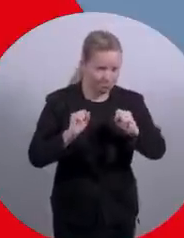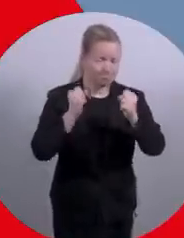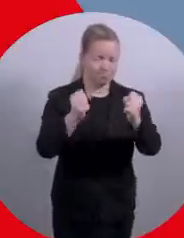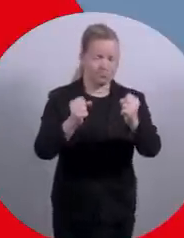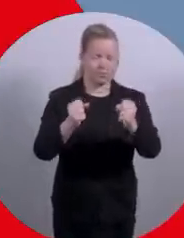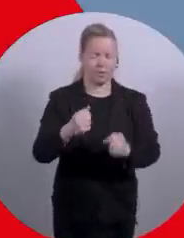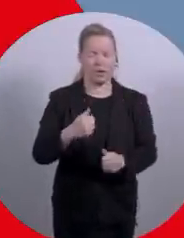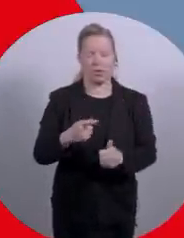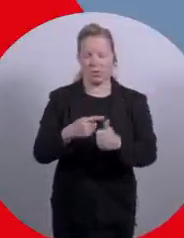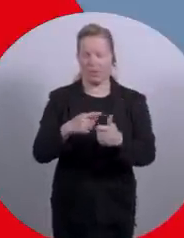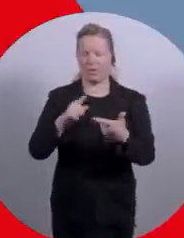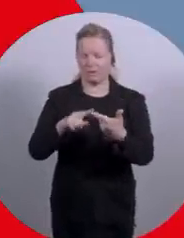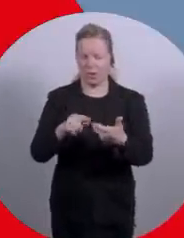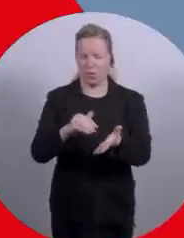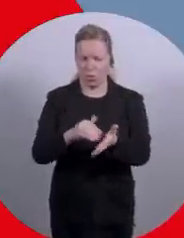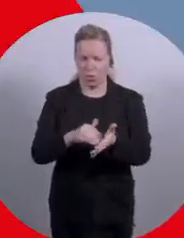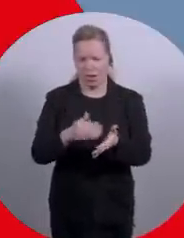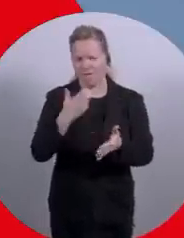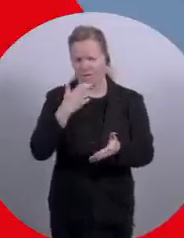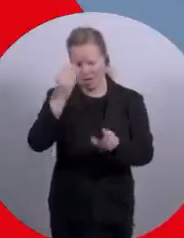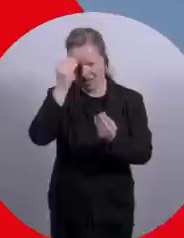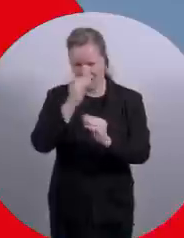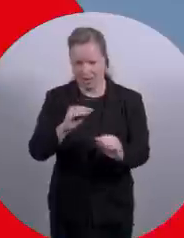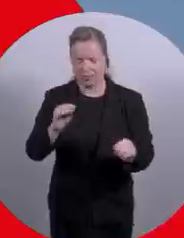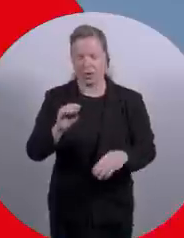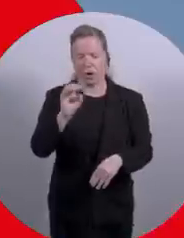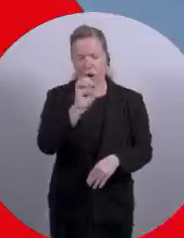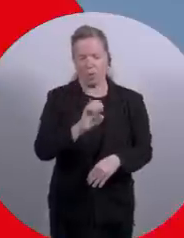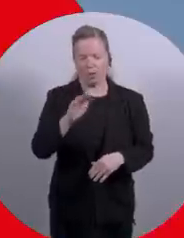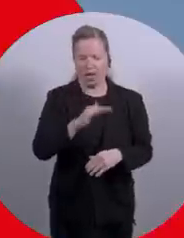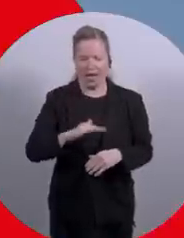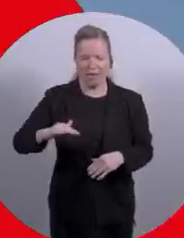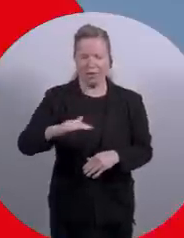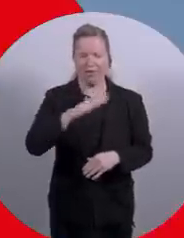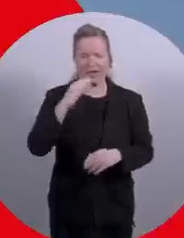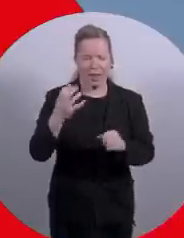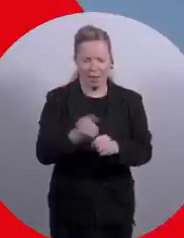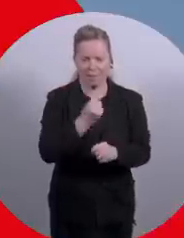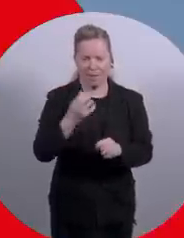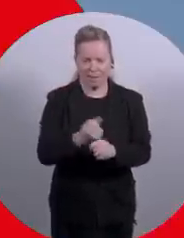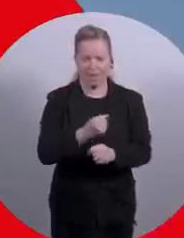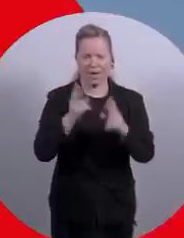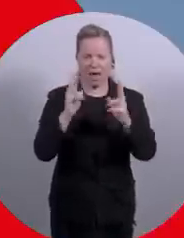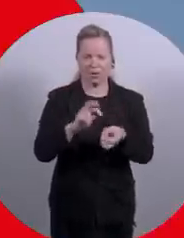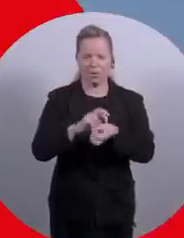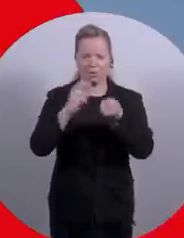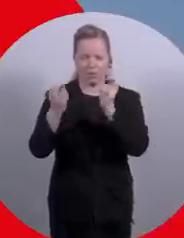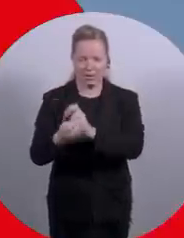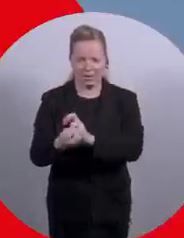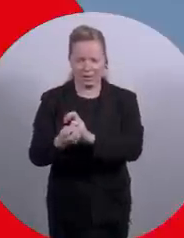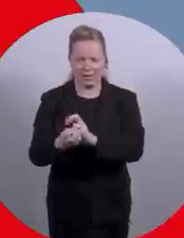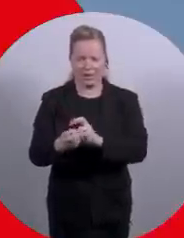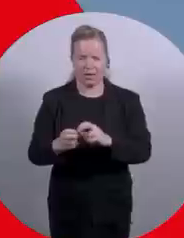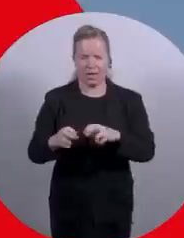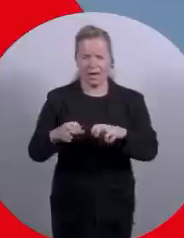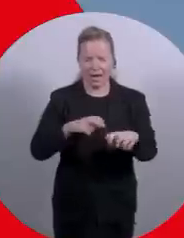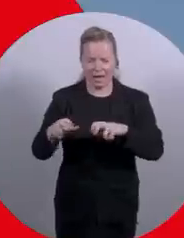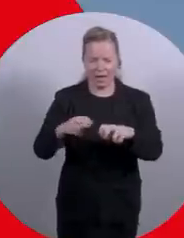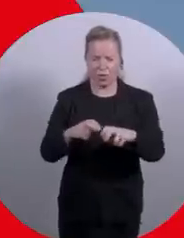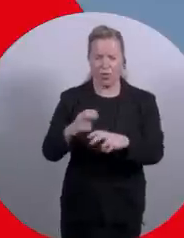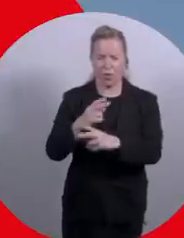wir haben so vieles auf europäische Ebene jetzt gerade in der letzten Zeit erreicht was umzusetzen ist und diese Regierung der Österreicher